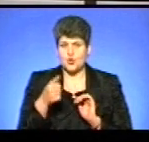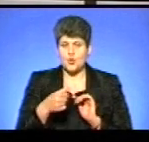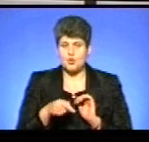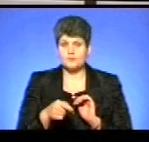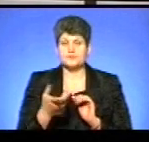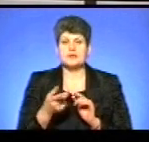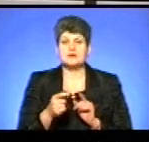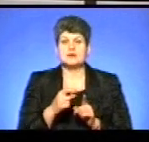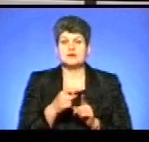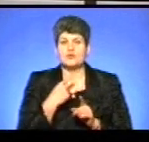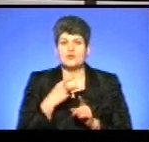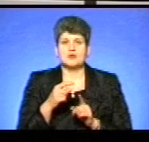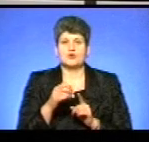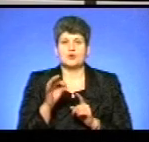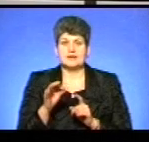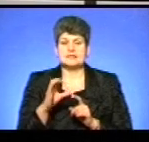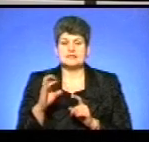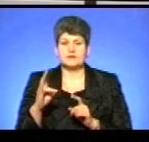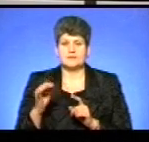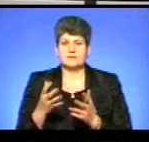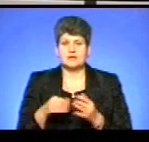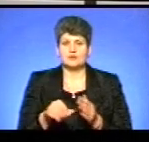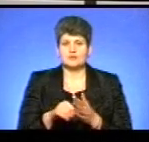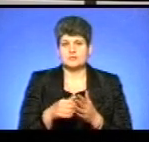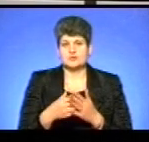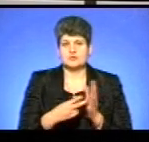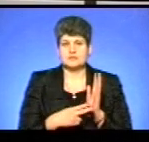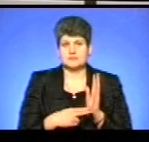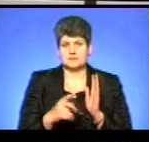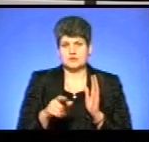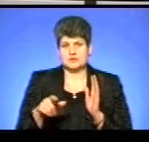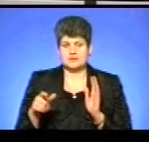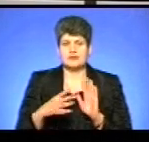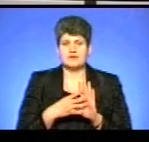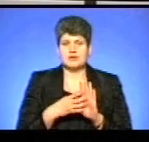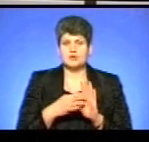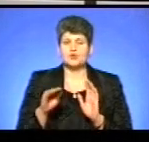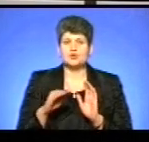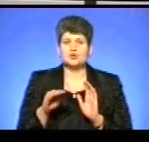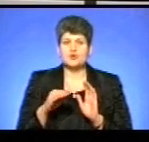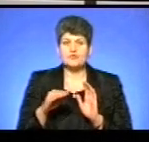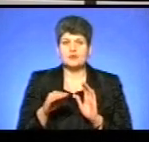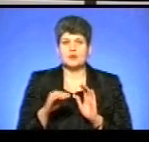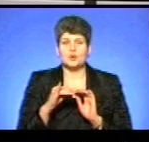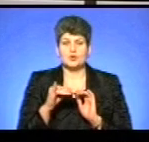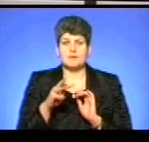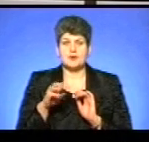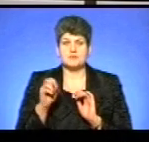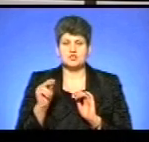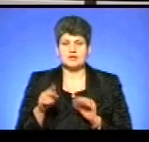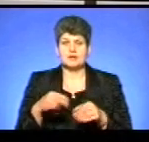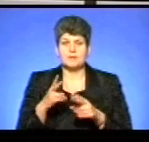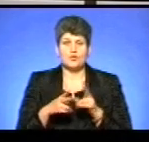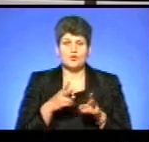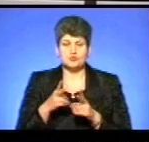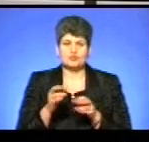ній, за словами Олега Синовця, взяли участь близько 70 осіб. 9 жовтня голова ініціативної групи Юлія Мамчак подала позов до